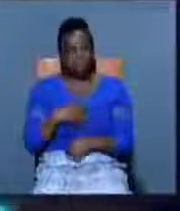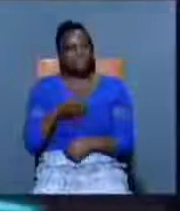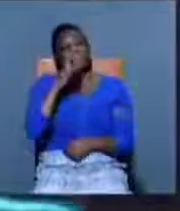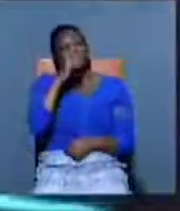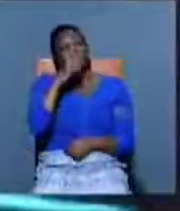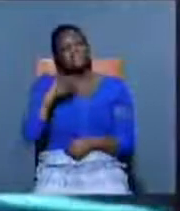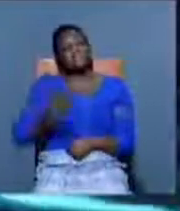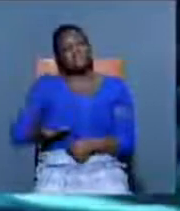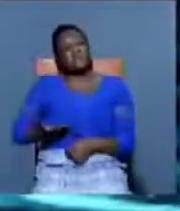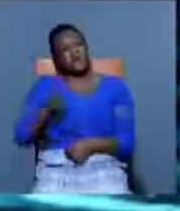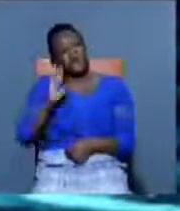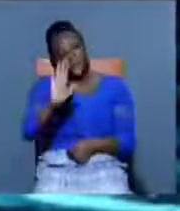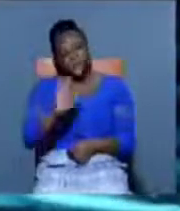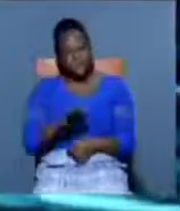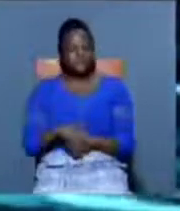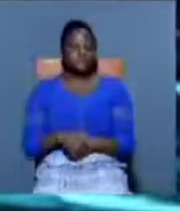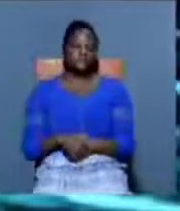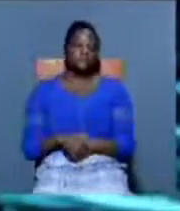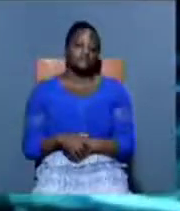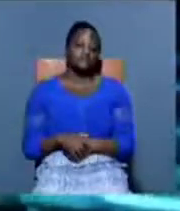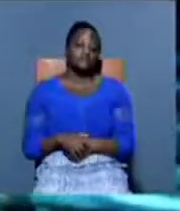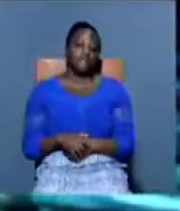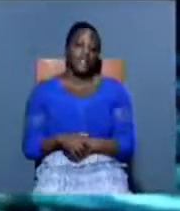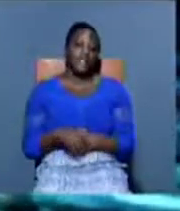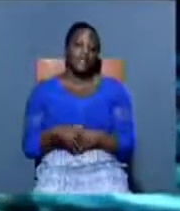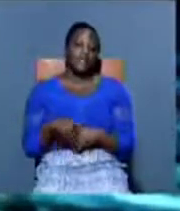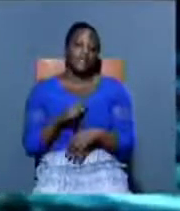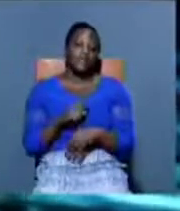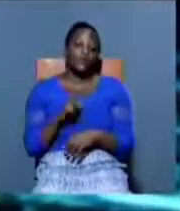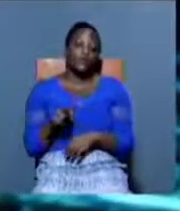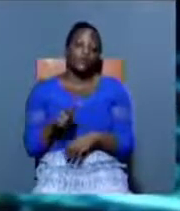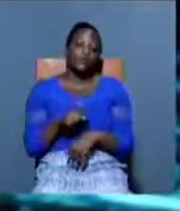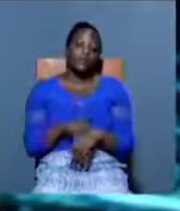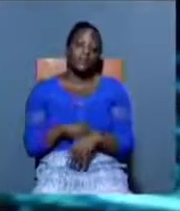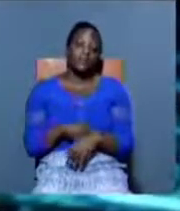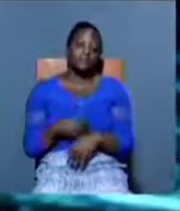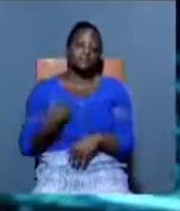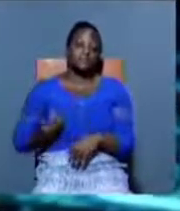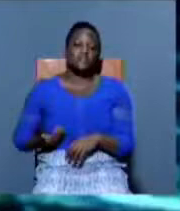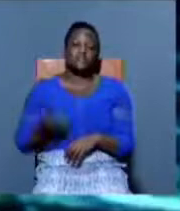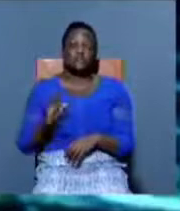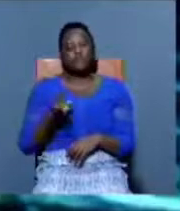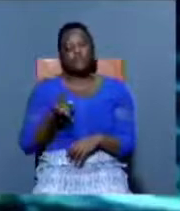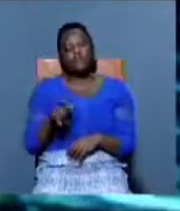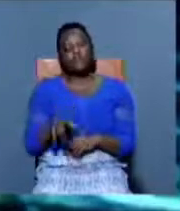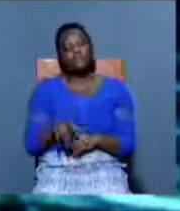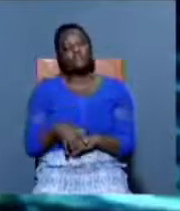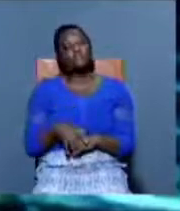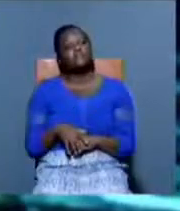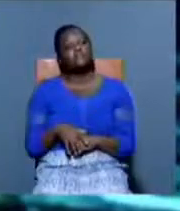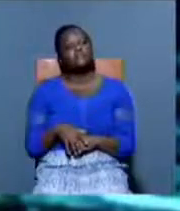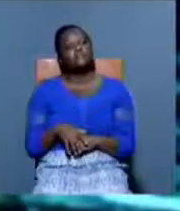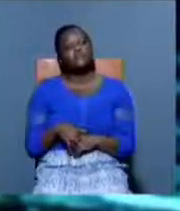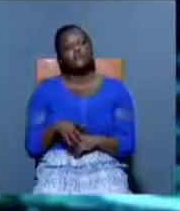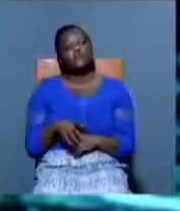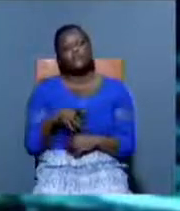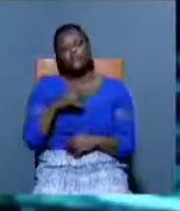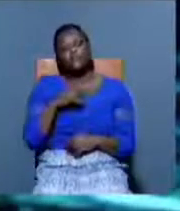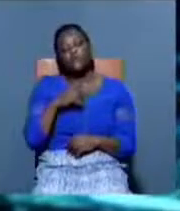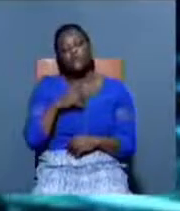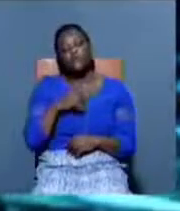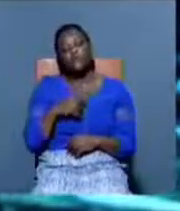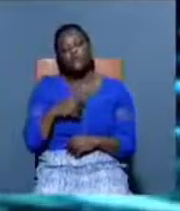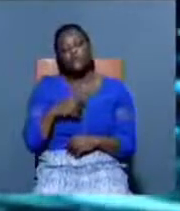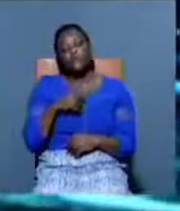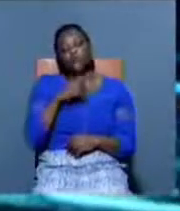Lakini kuna wakati mkeo, mnisamee, kuna wakati mkeo alivyo. Hivi mnajua dunia hii kuna wakati wanaume wanajipenda, ukiwaona wake